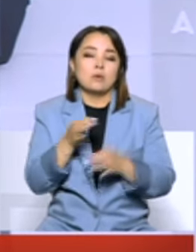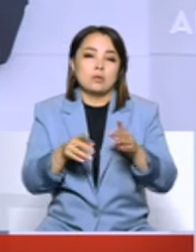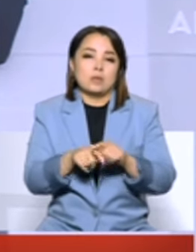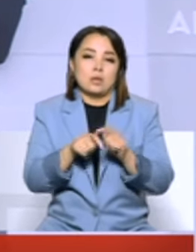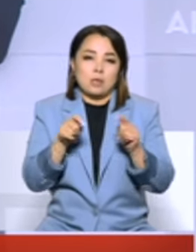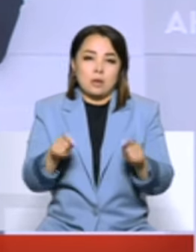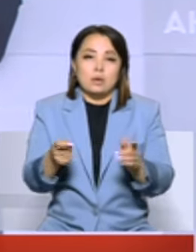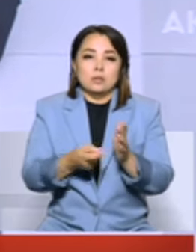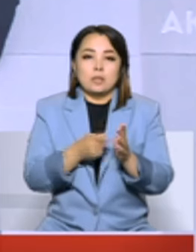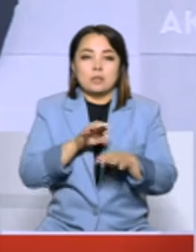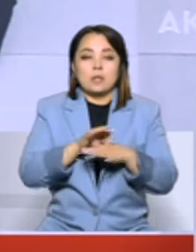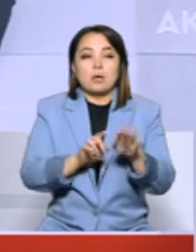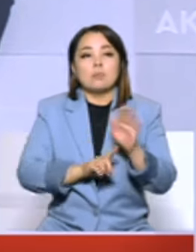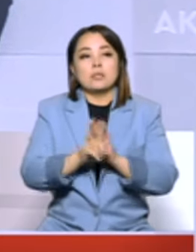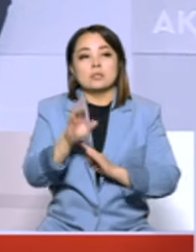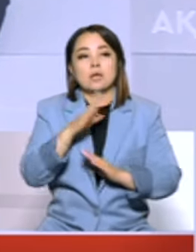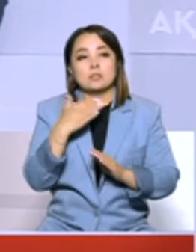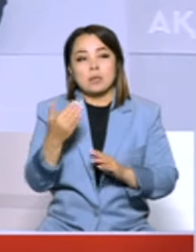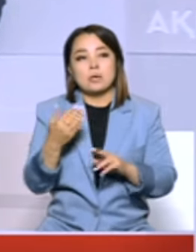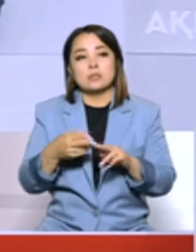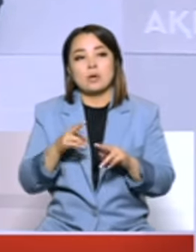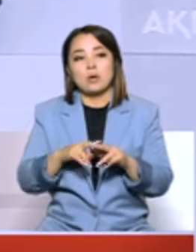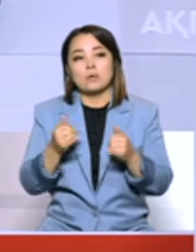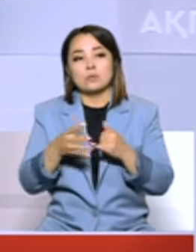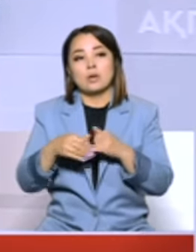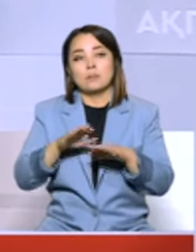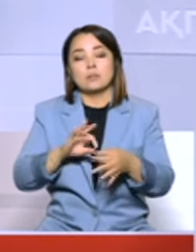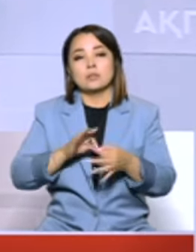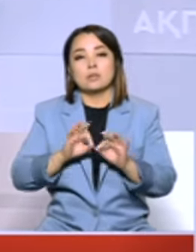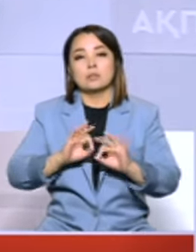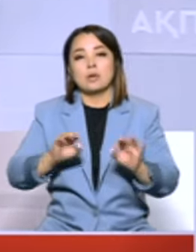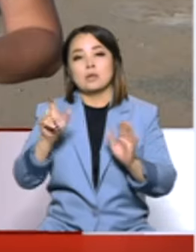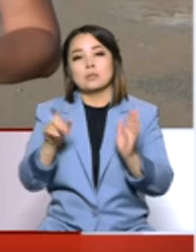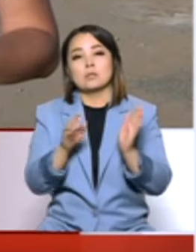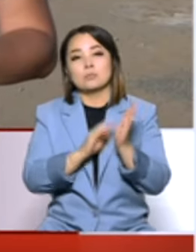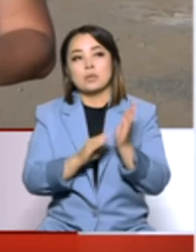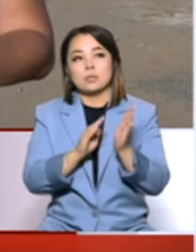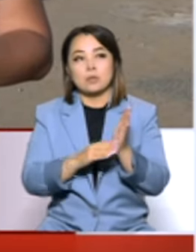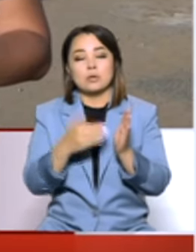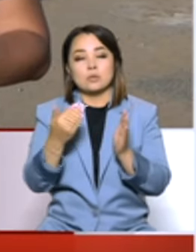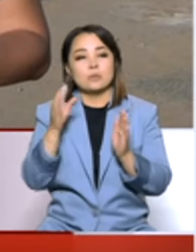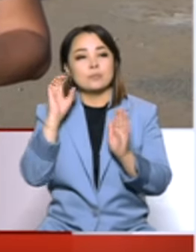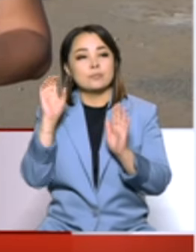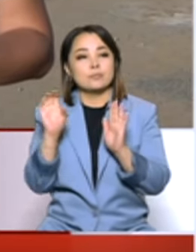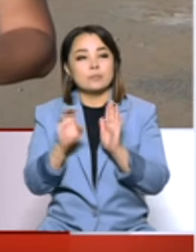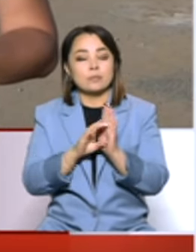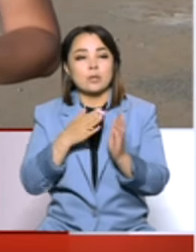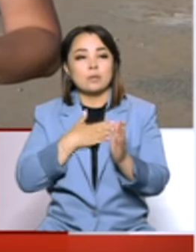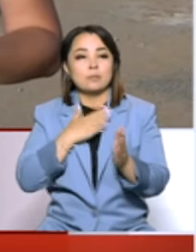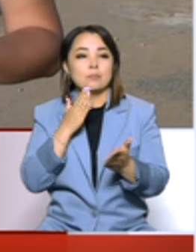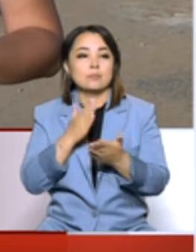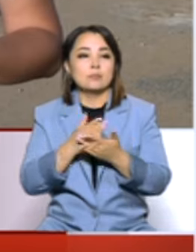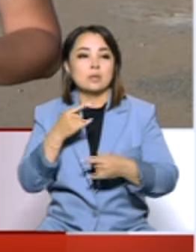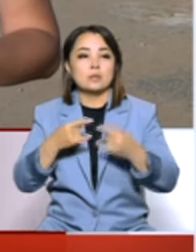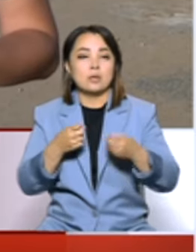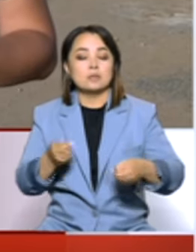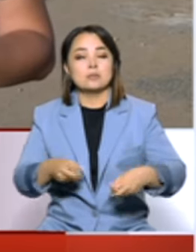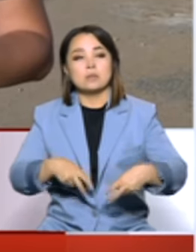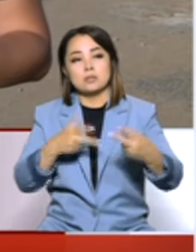құзырлы органдар тексерісті бастады. Қазір өңірдегі тілшіміз Нұрсұлтан Нұрсейіт бізбен байланысқа